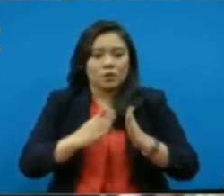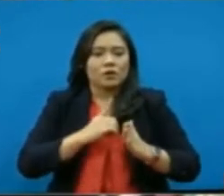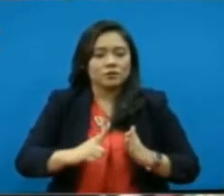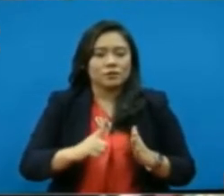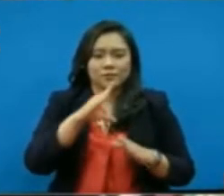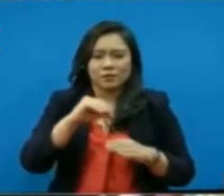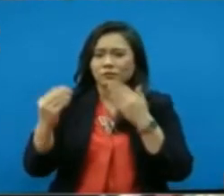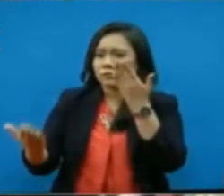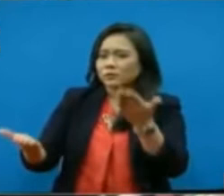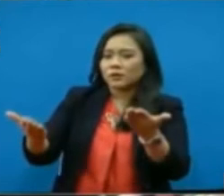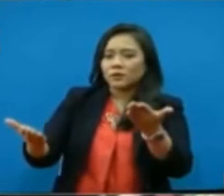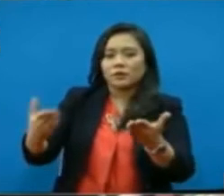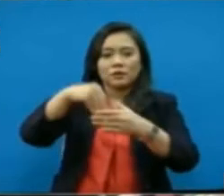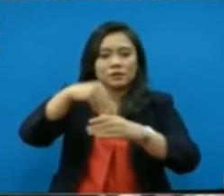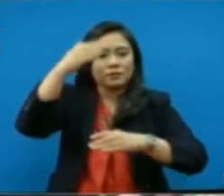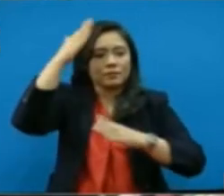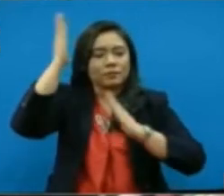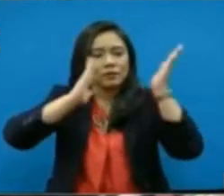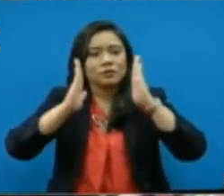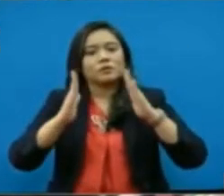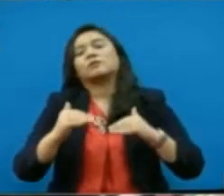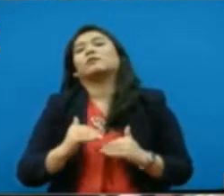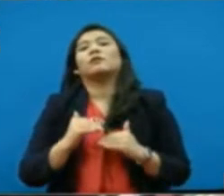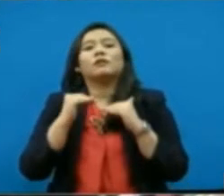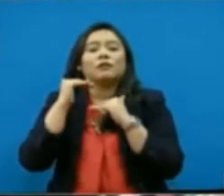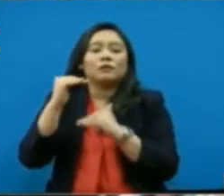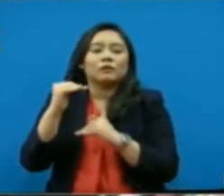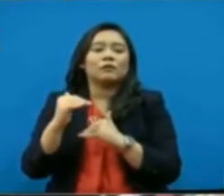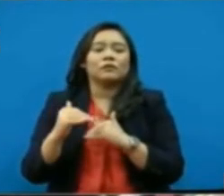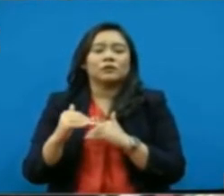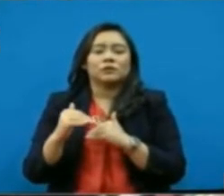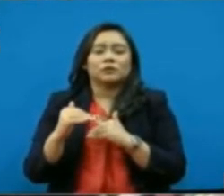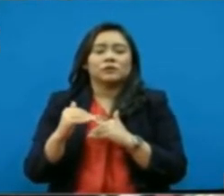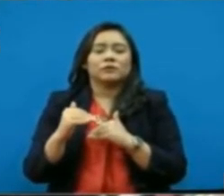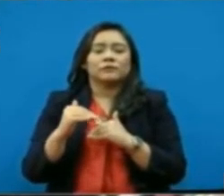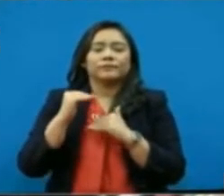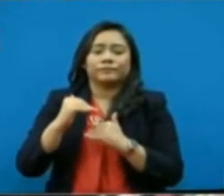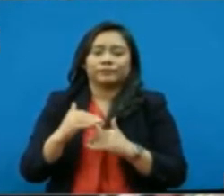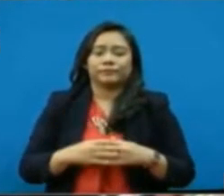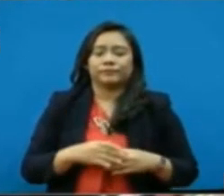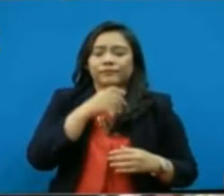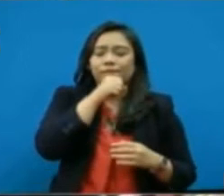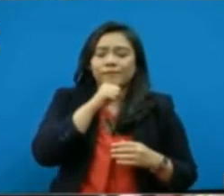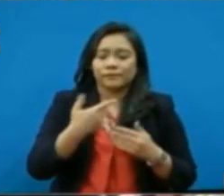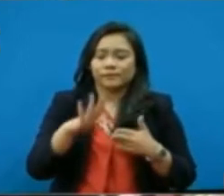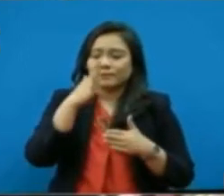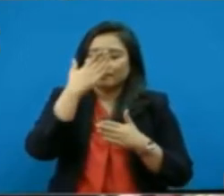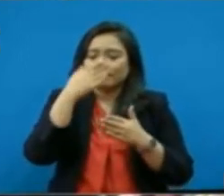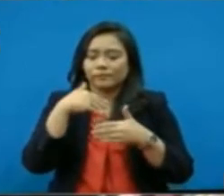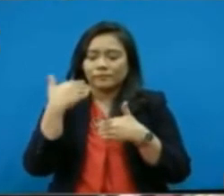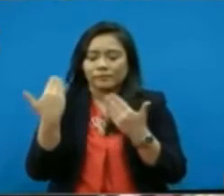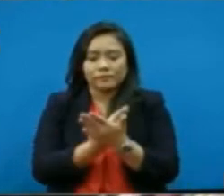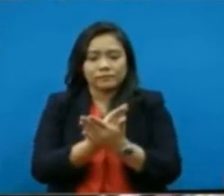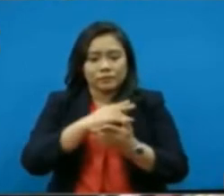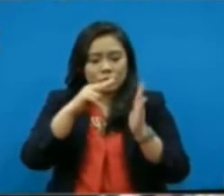Secara perbandingan di Malaysia, had umur minimum perkahwinan bagi orang bukan beragama Islam di bawah Akta Memperbarui Undang-Undang